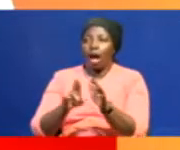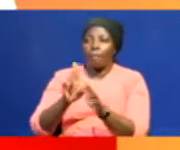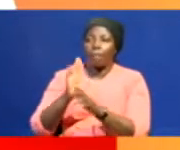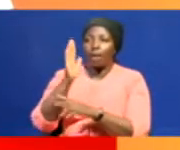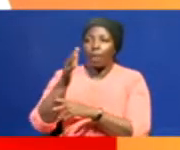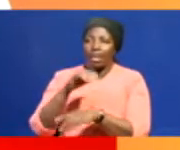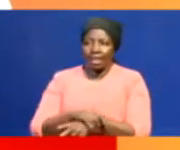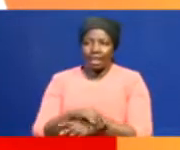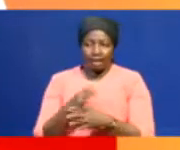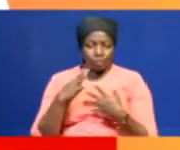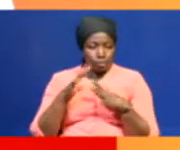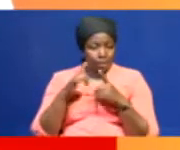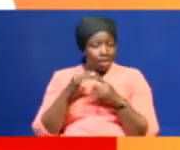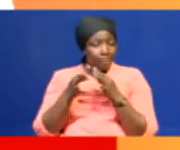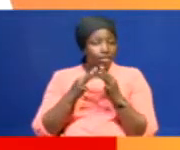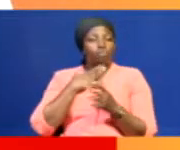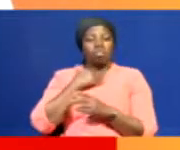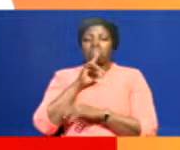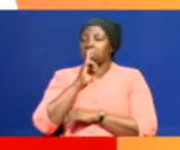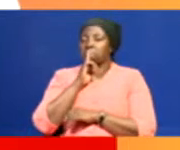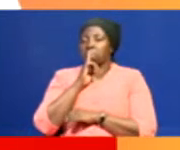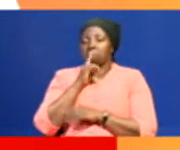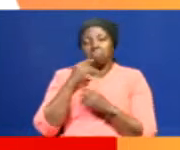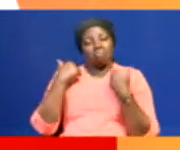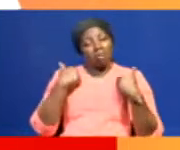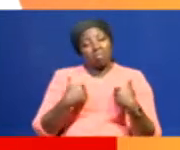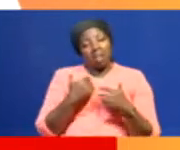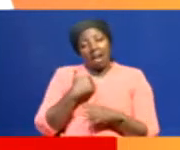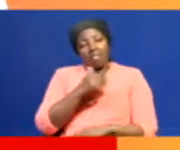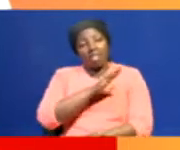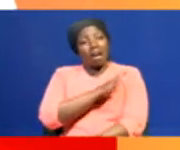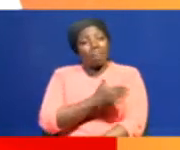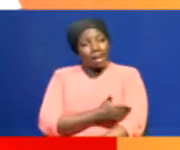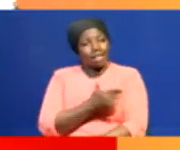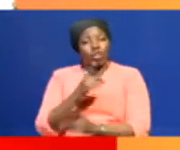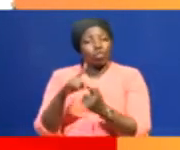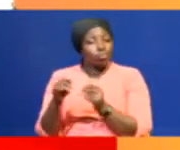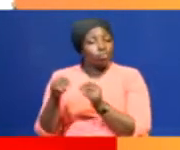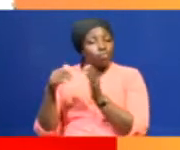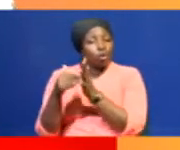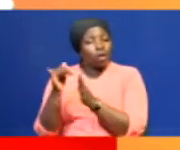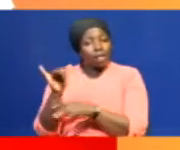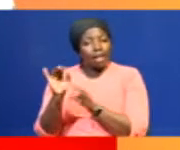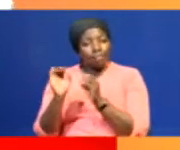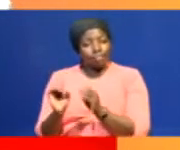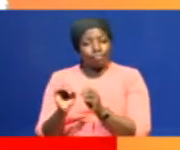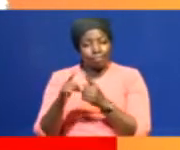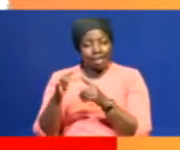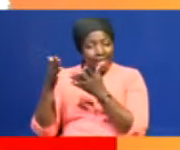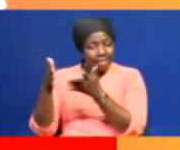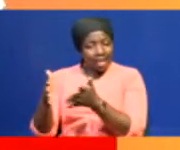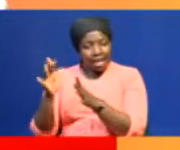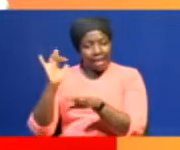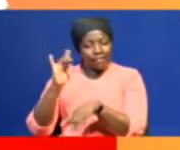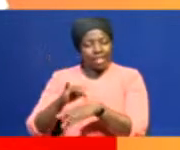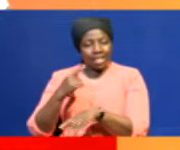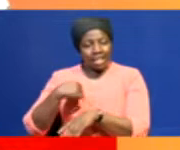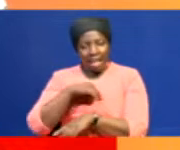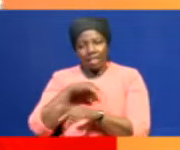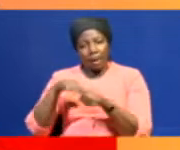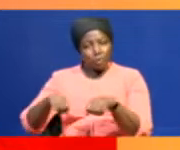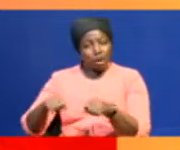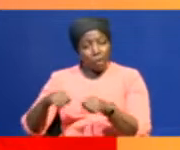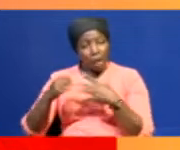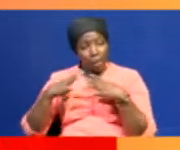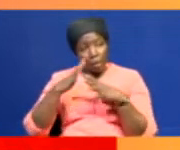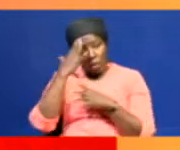kama wanataka kunyamaza, mimi siweza, sina uwezo wa kuzuia hiyo, lakini ipo na inatuumiza sisi kama wana bodaboda, kwa maana kuna